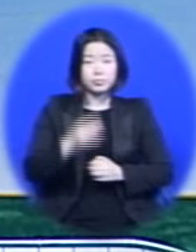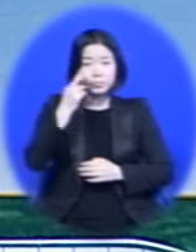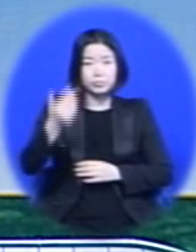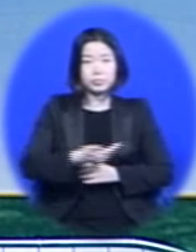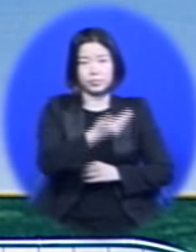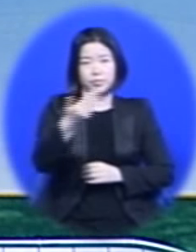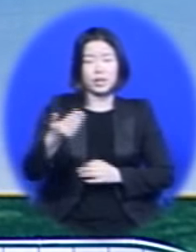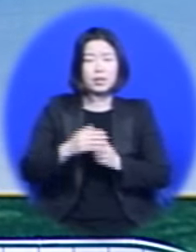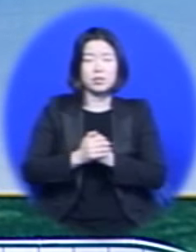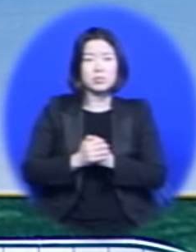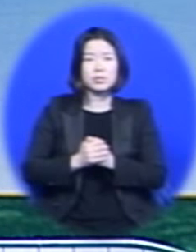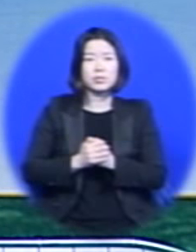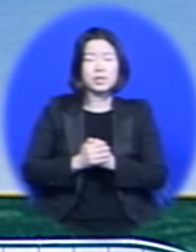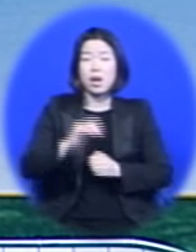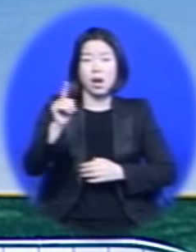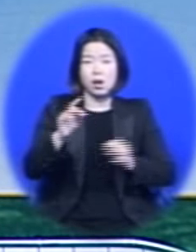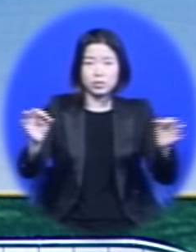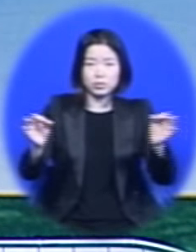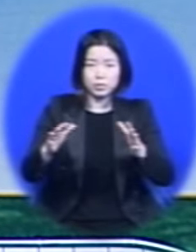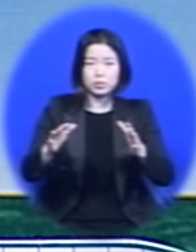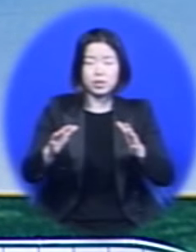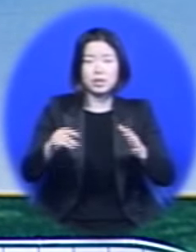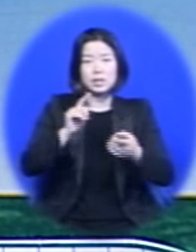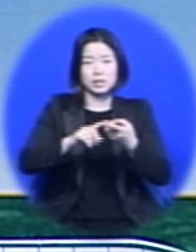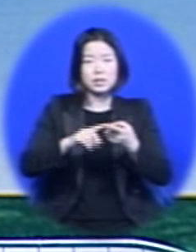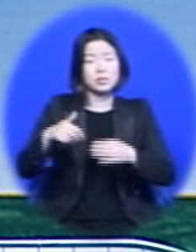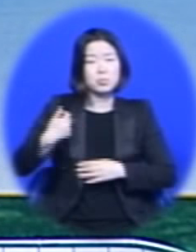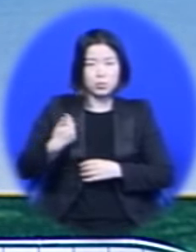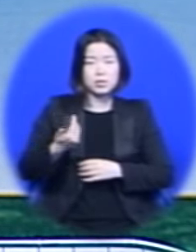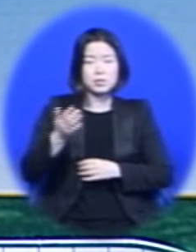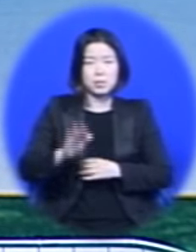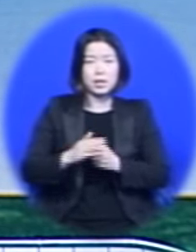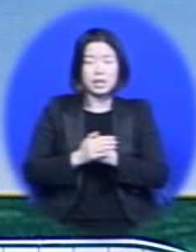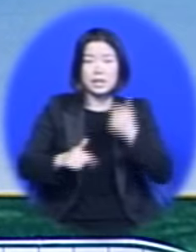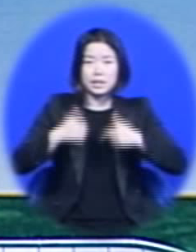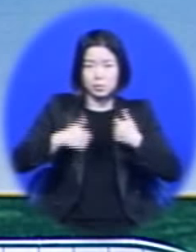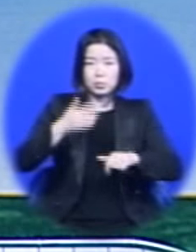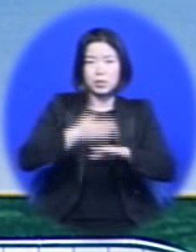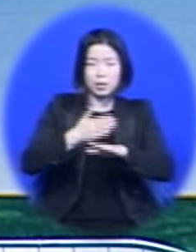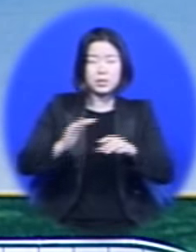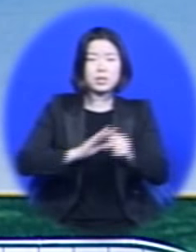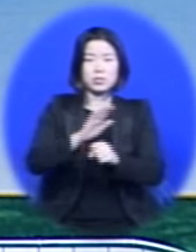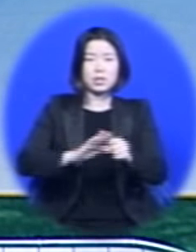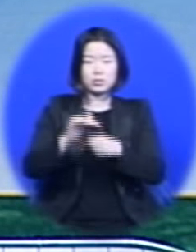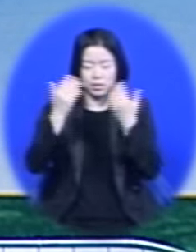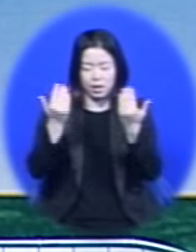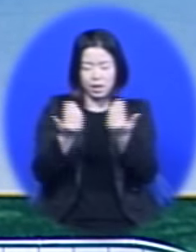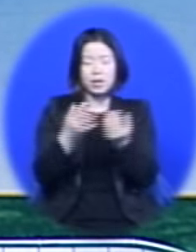여러분 어느 순간에 그랬는지 모르지만 기쁨도 감사도 사랑도 다